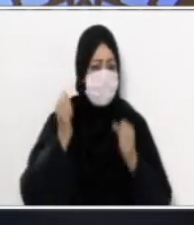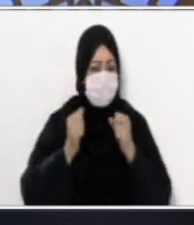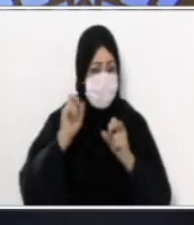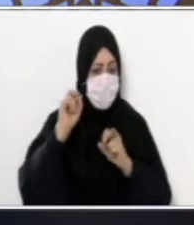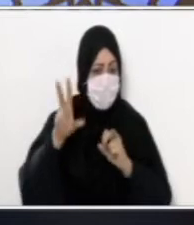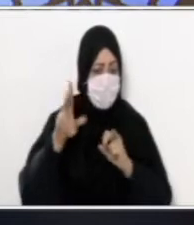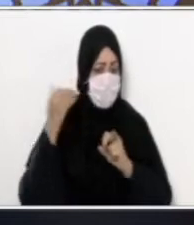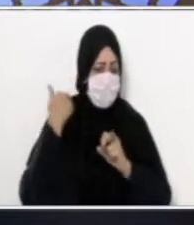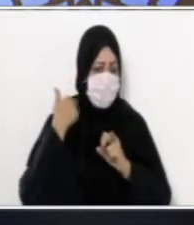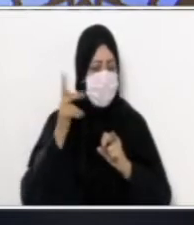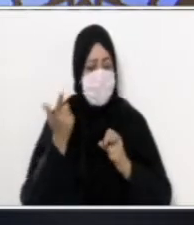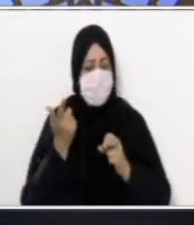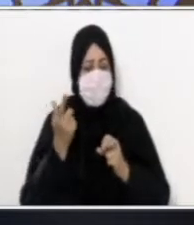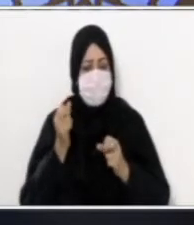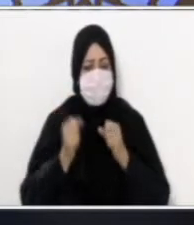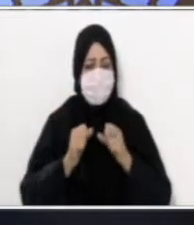الخدمة في المصرف فأنا بنعرف شيء